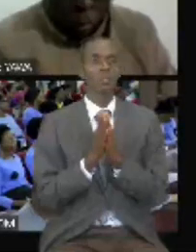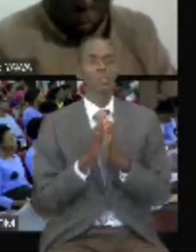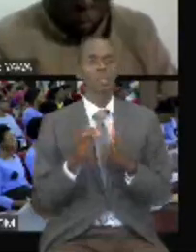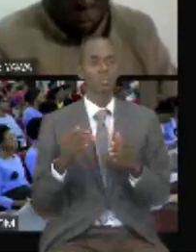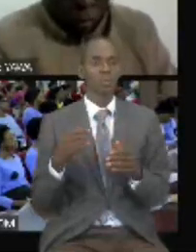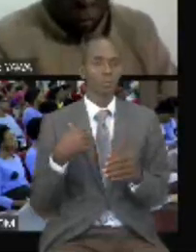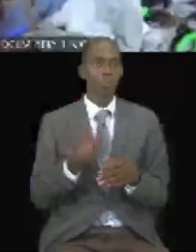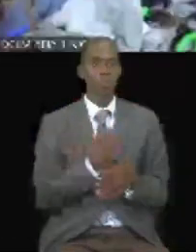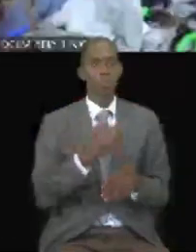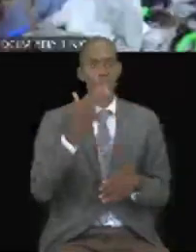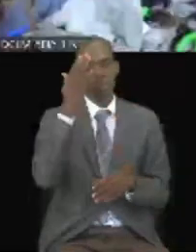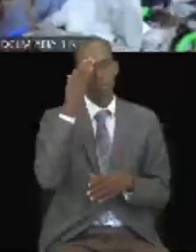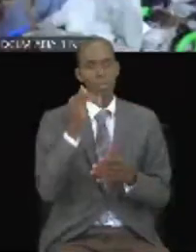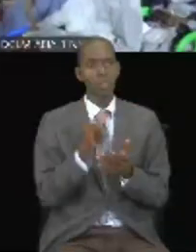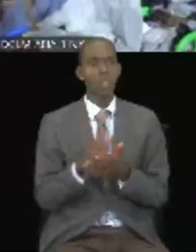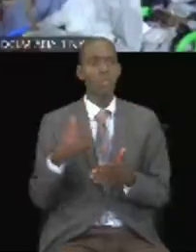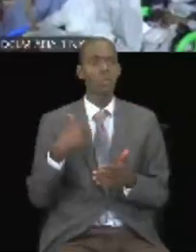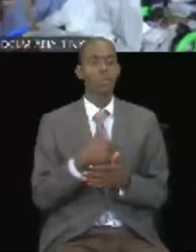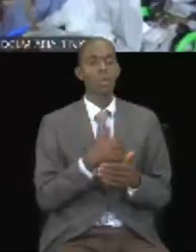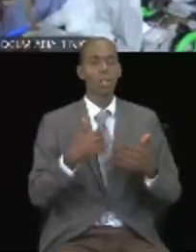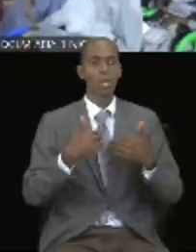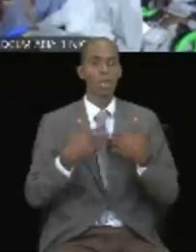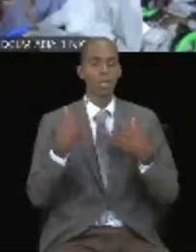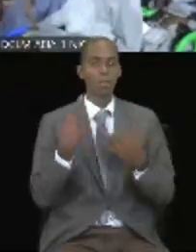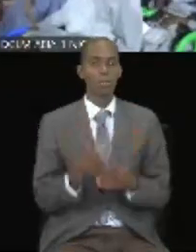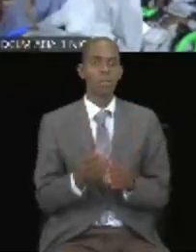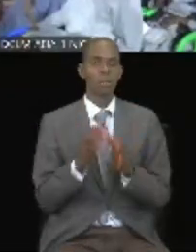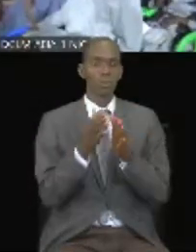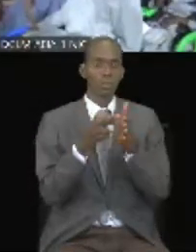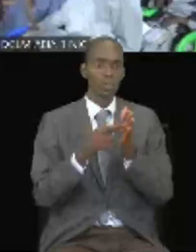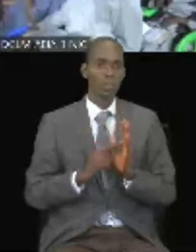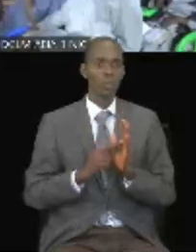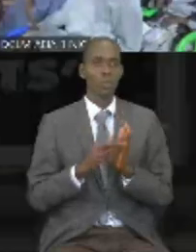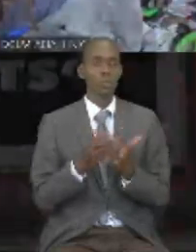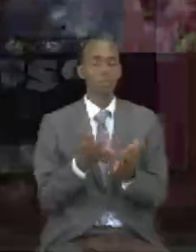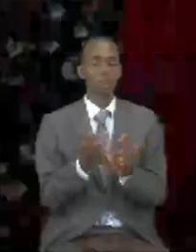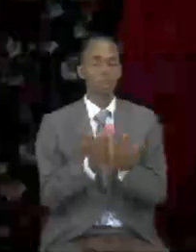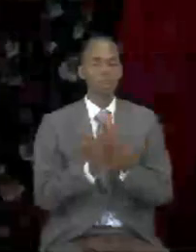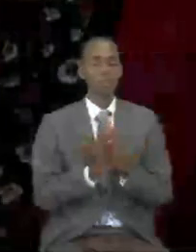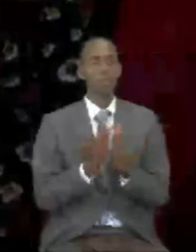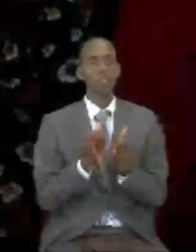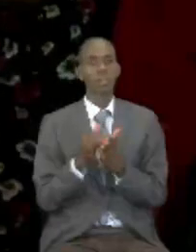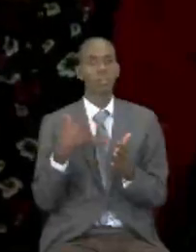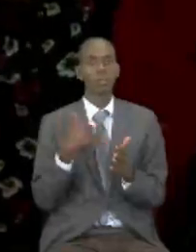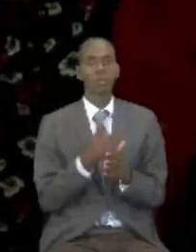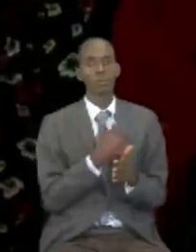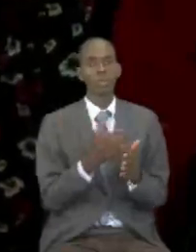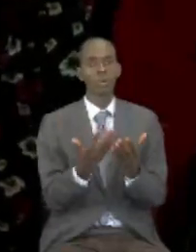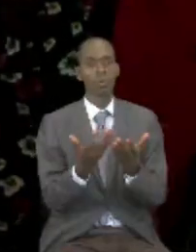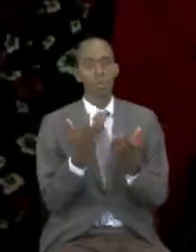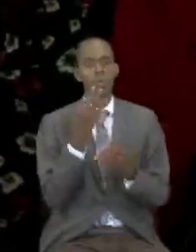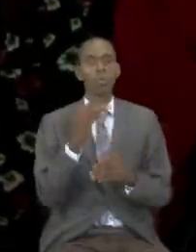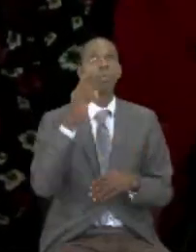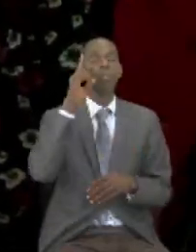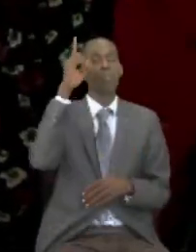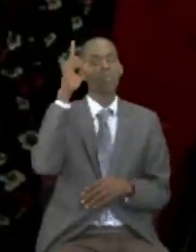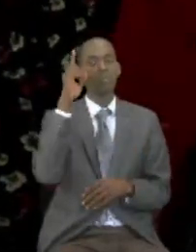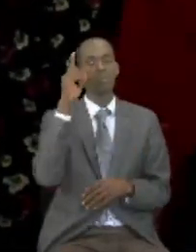que nous possédons la chose que nous lui avons demandée. La prière de quelqu'un est exaucée ce